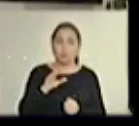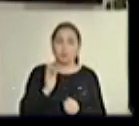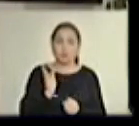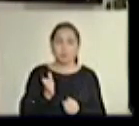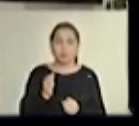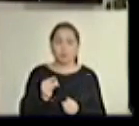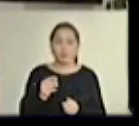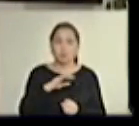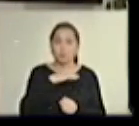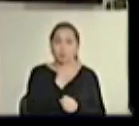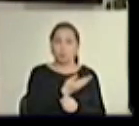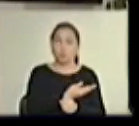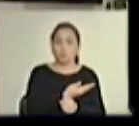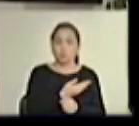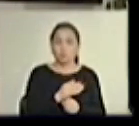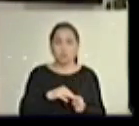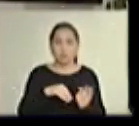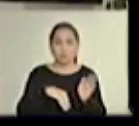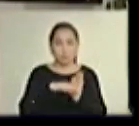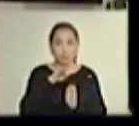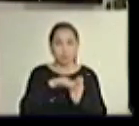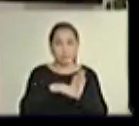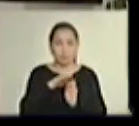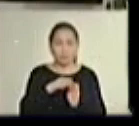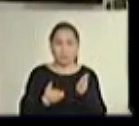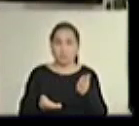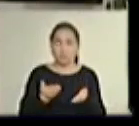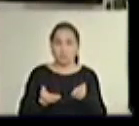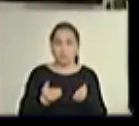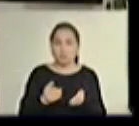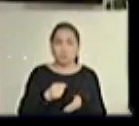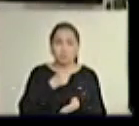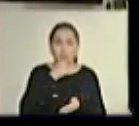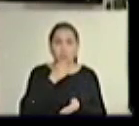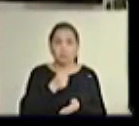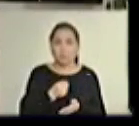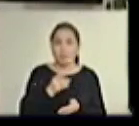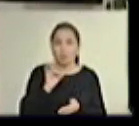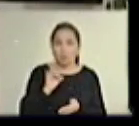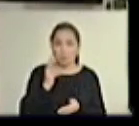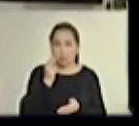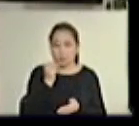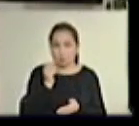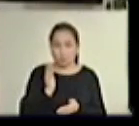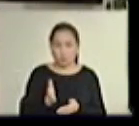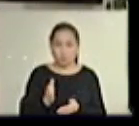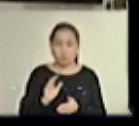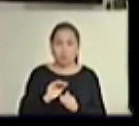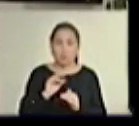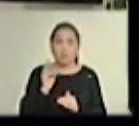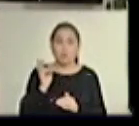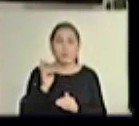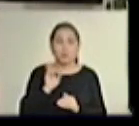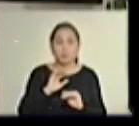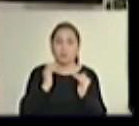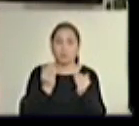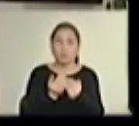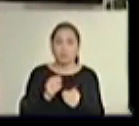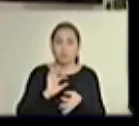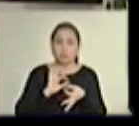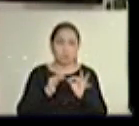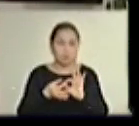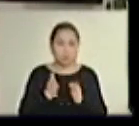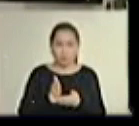biz kuchdan shuncha marta yutar ekamiz. Agar katta R kichik bo'lsa, biz barabanni aylantirishda biroz qiynalamiz.